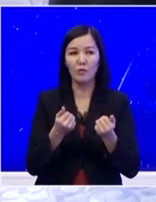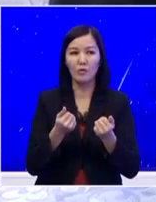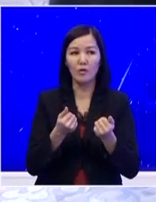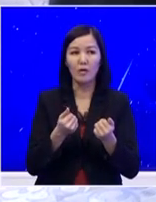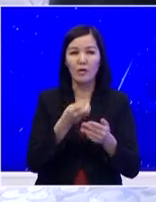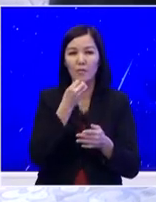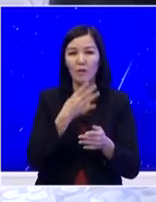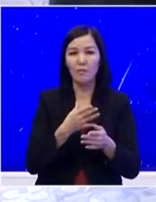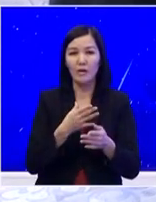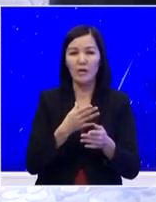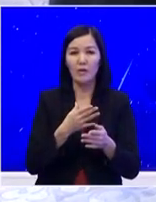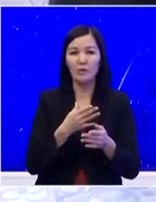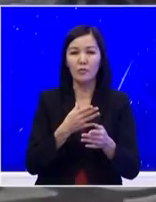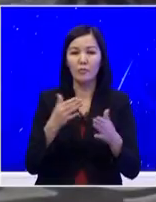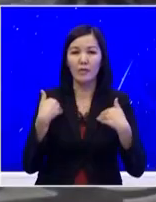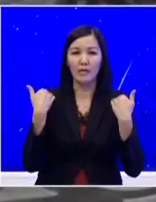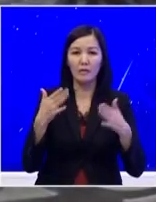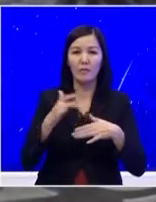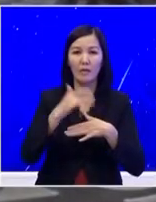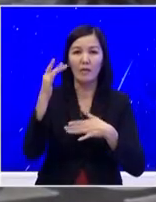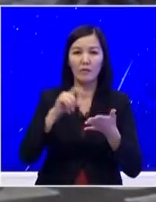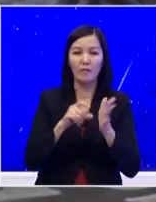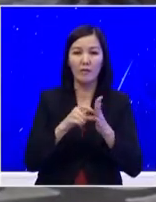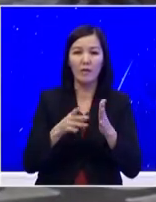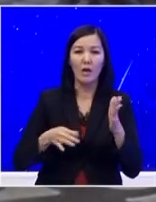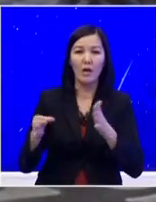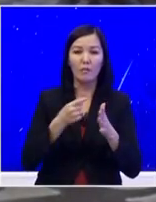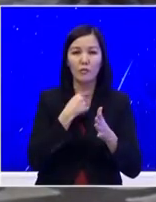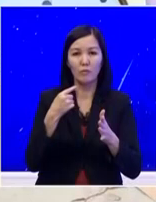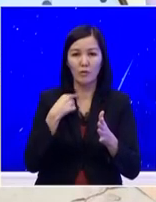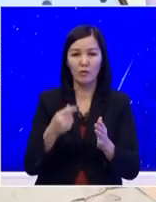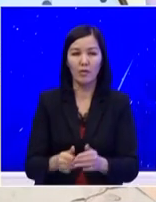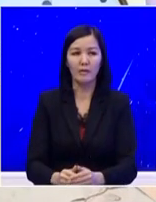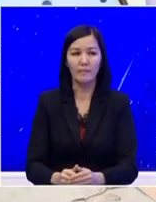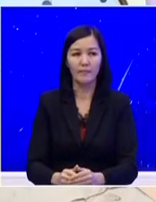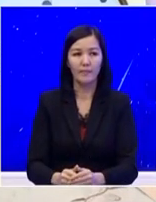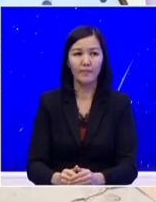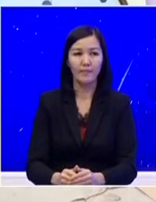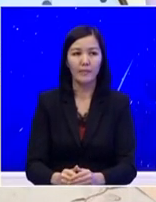бы хорошо, если бы воины Победы предоставили благоустроенную квартиру в областном центре.